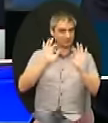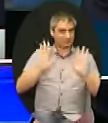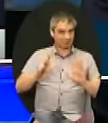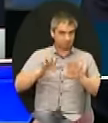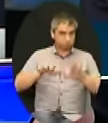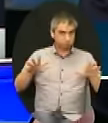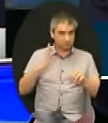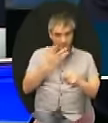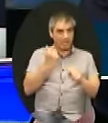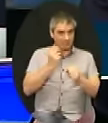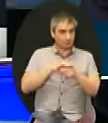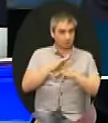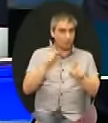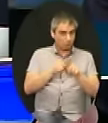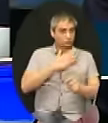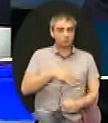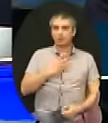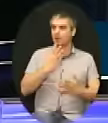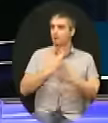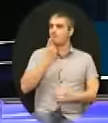תראה, זה עשה מה שתכננת שיקרה? תראה,